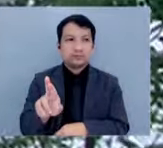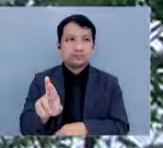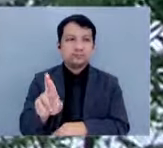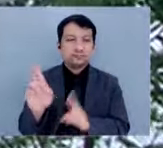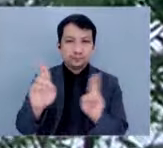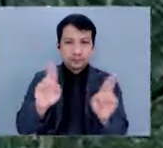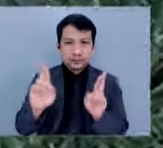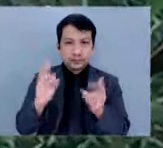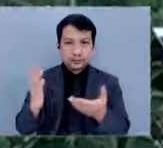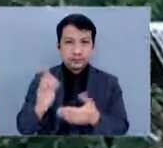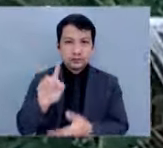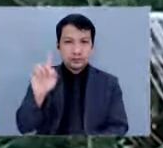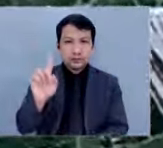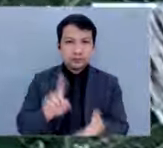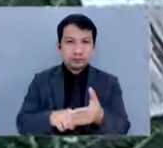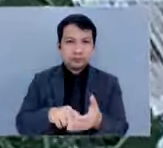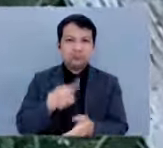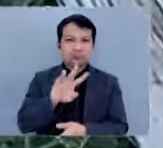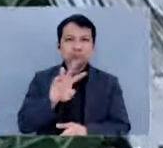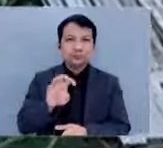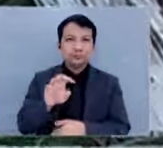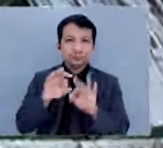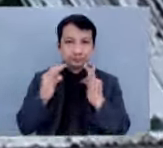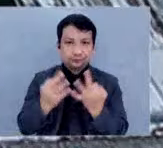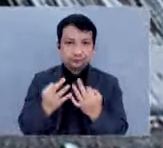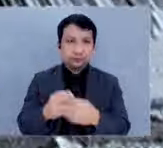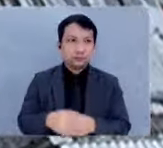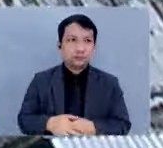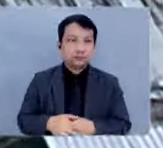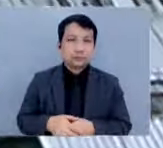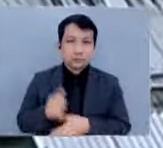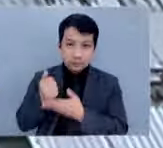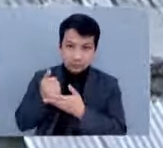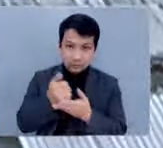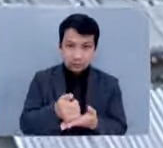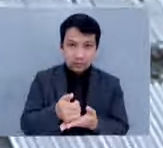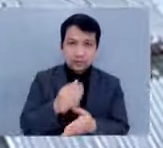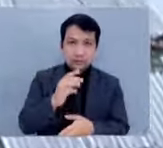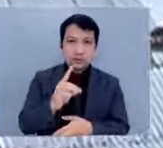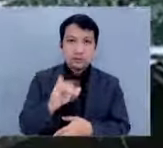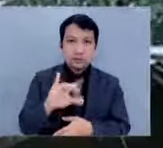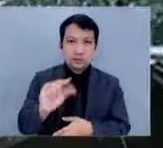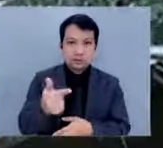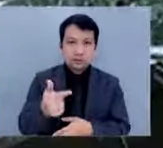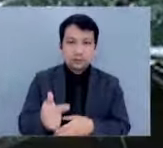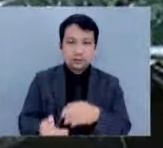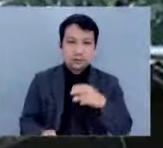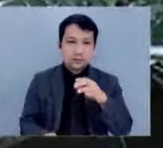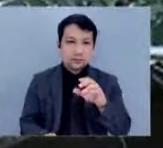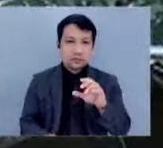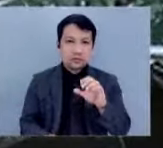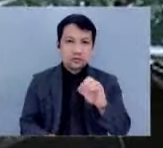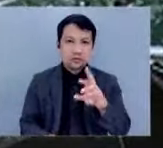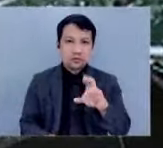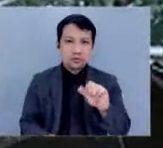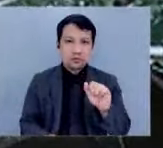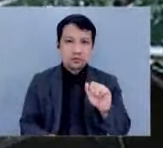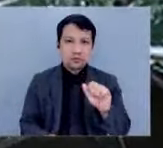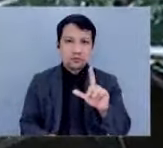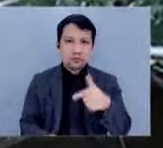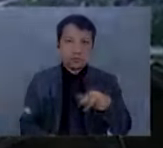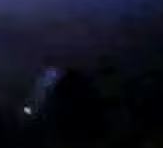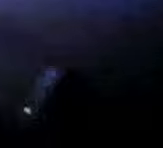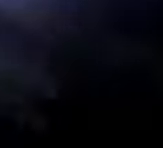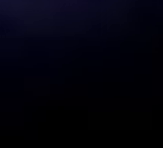ang 1,400 pamilya. Tutulungan naman daw sila ng DILG at ng Socorro LGU para makahanap ng bagong